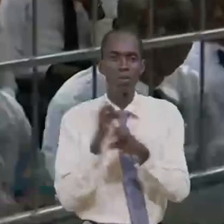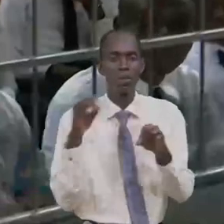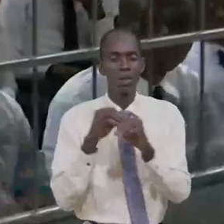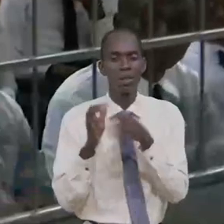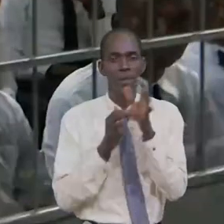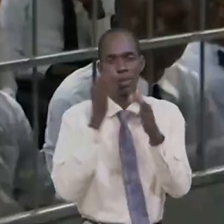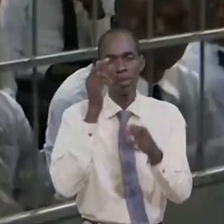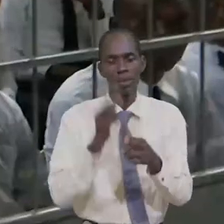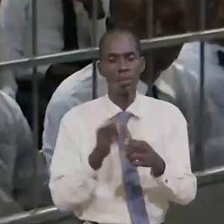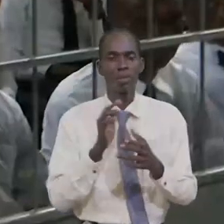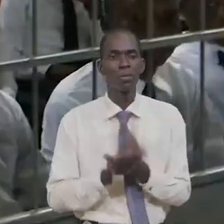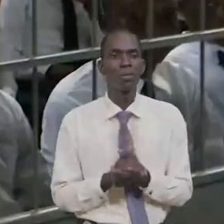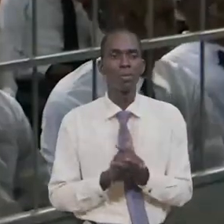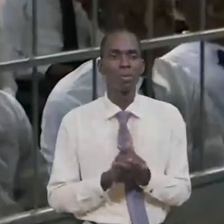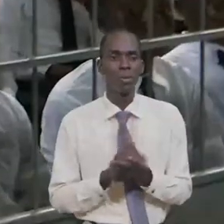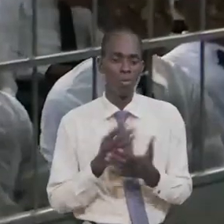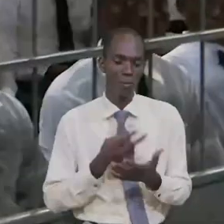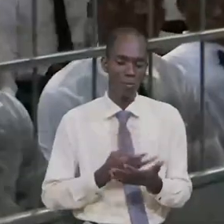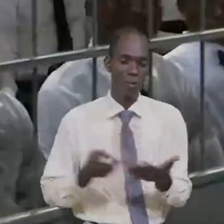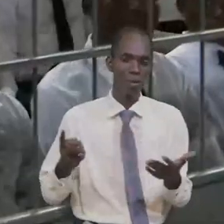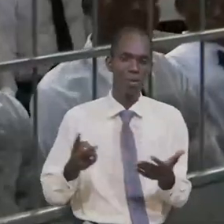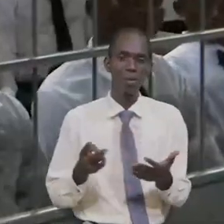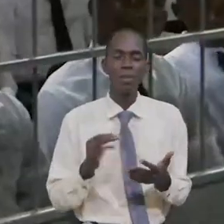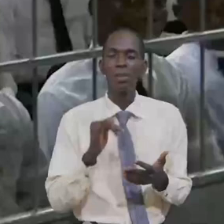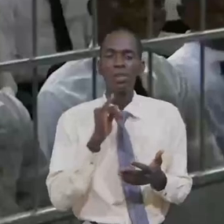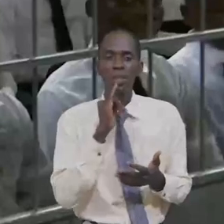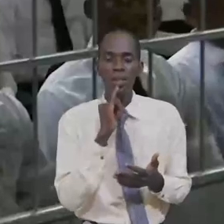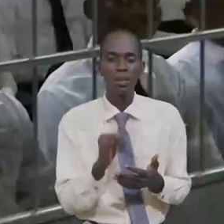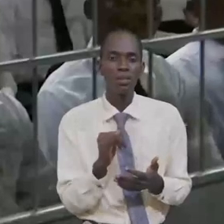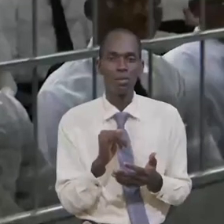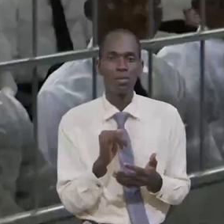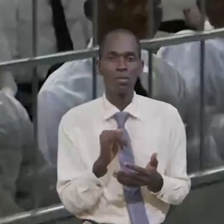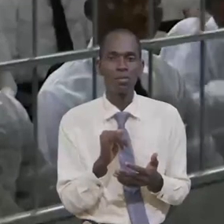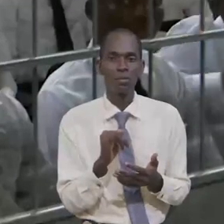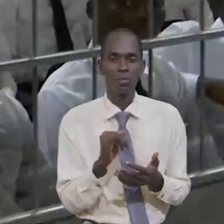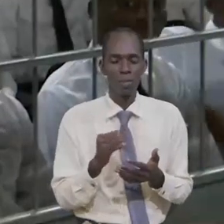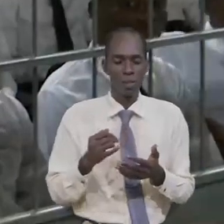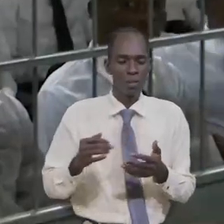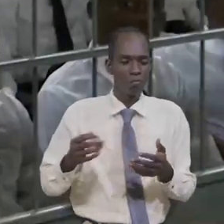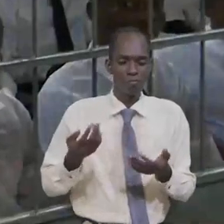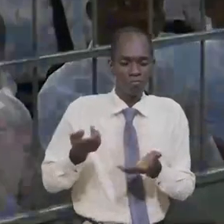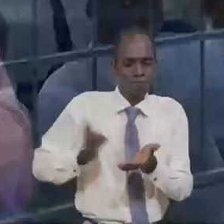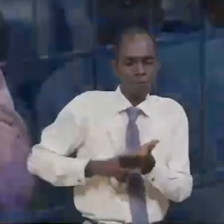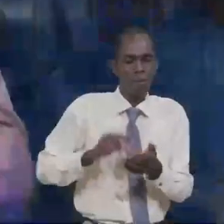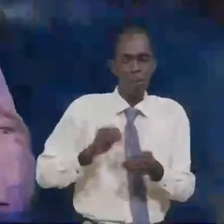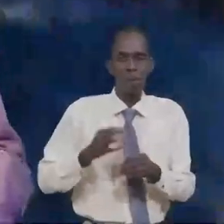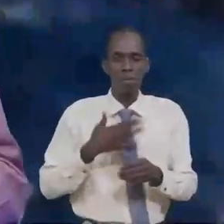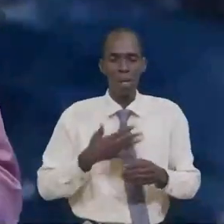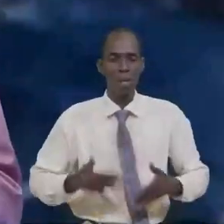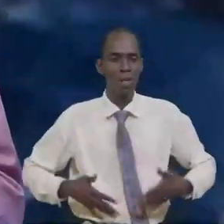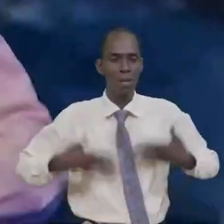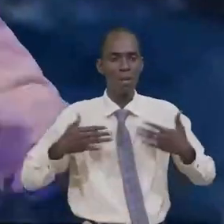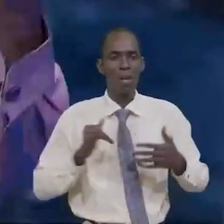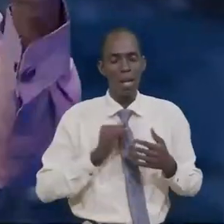l'échec est gravé dans mon organisme et je pense à moi-même